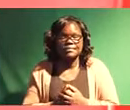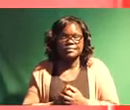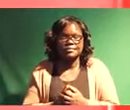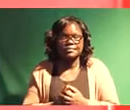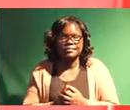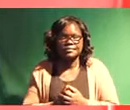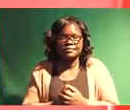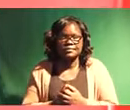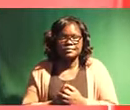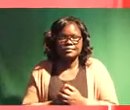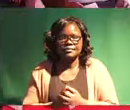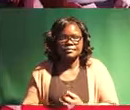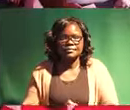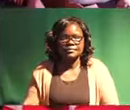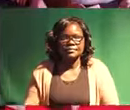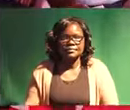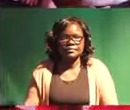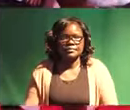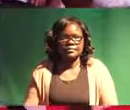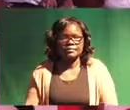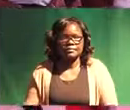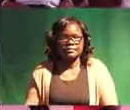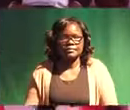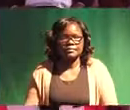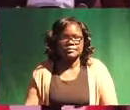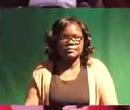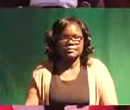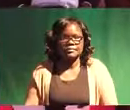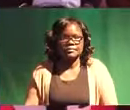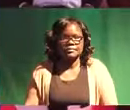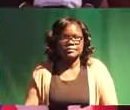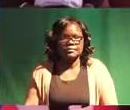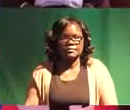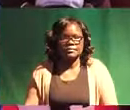Yandaka nikure mheshimiwa rais asikie.